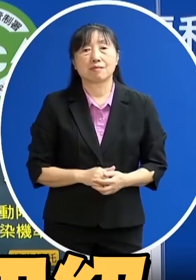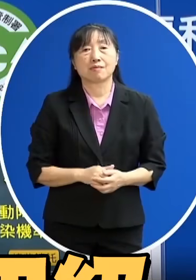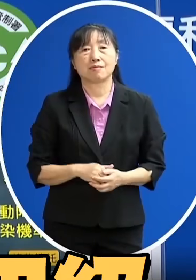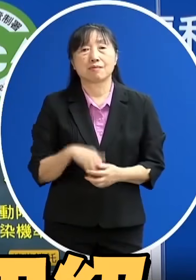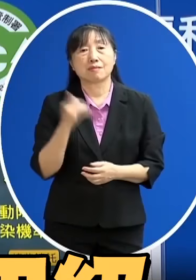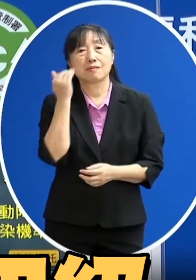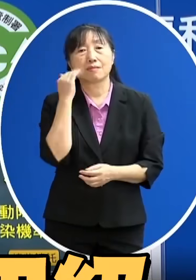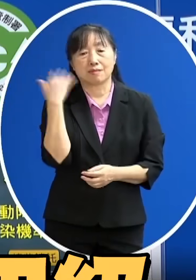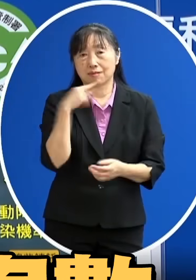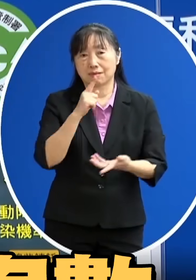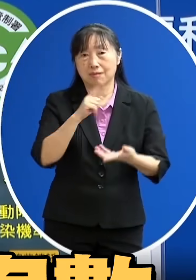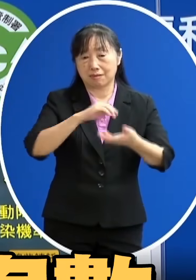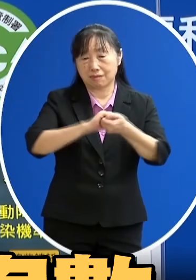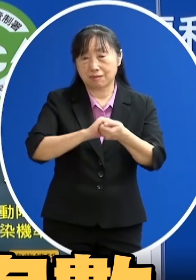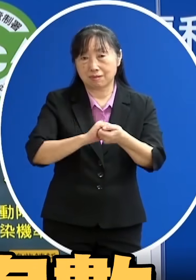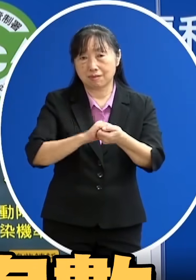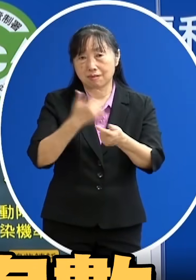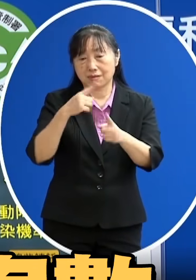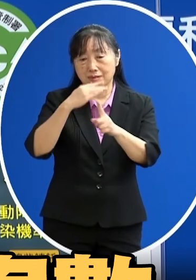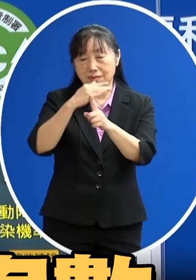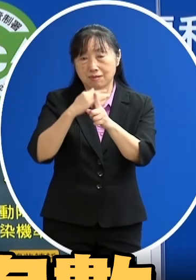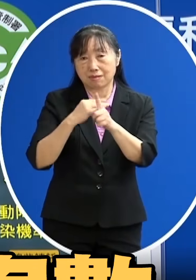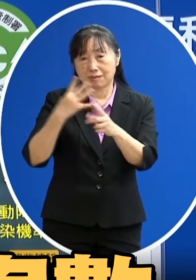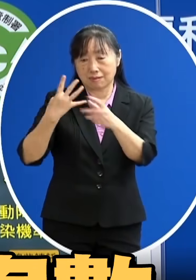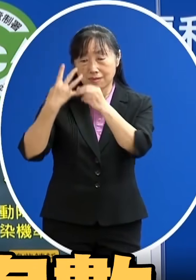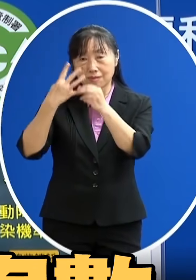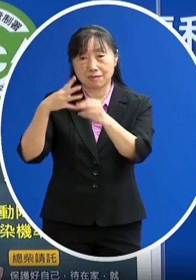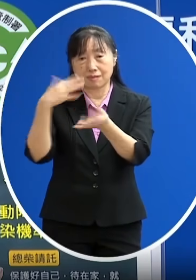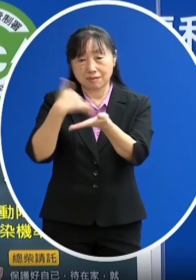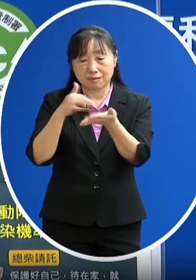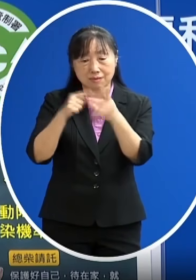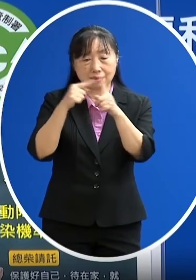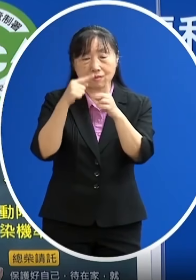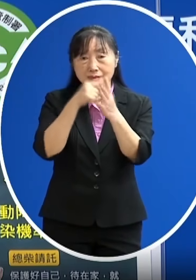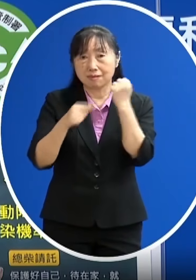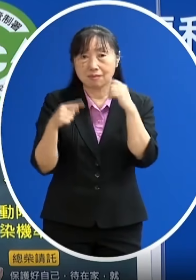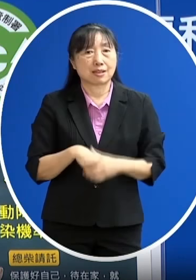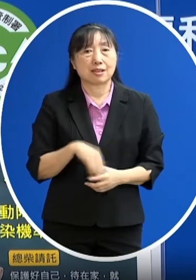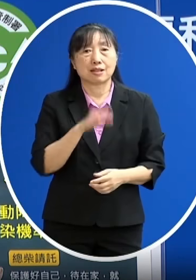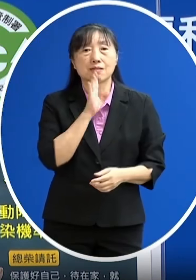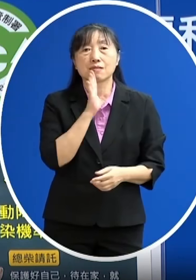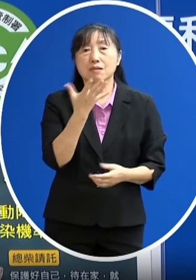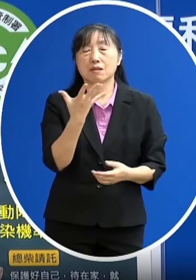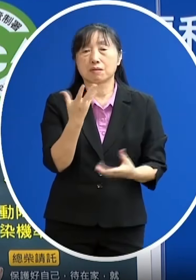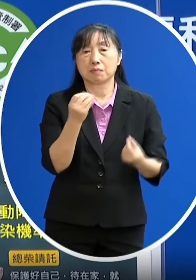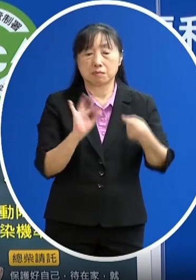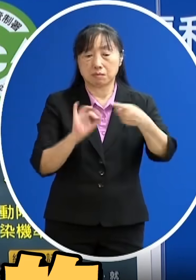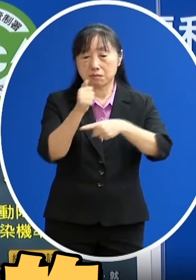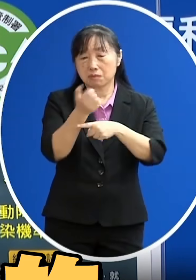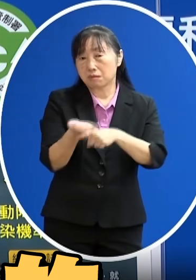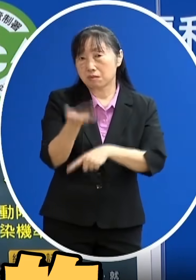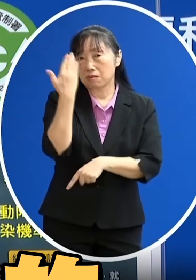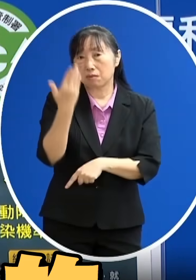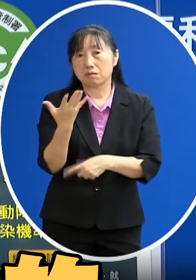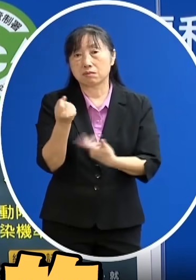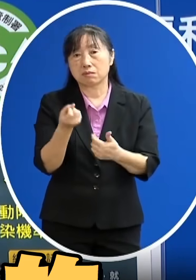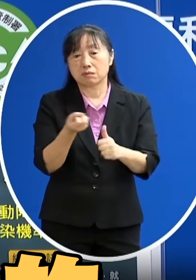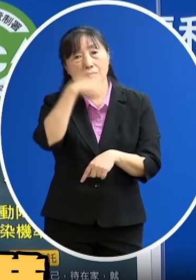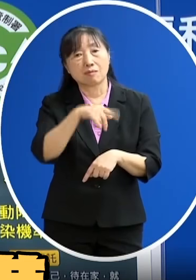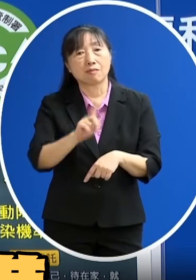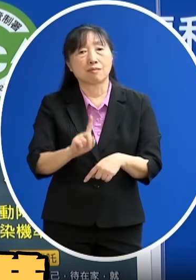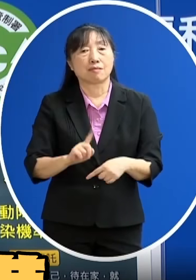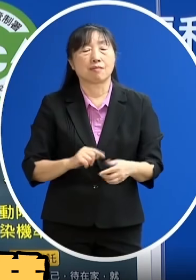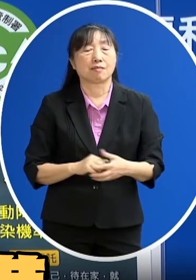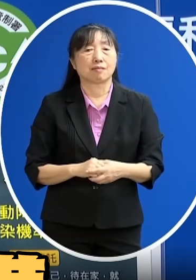当初在定这个试剂，不是只有用个案数，好，还加上一个哈，50%以上是没有传播链